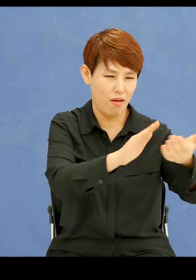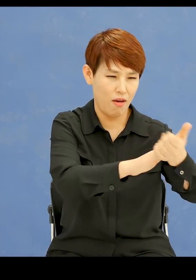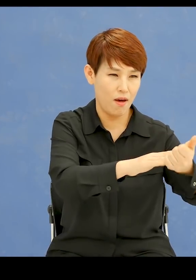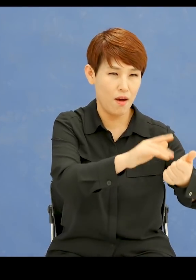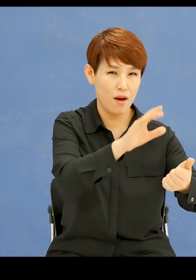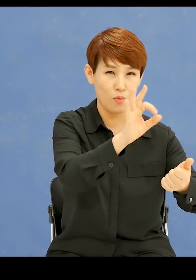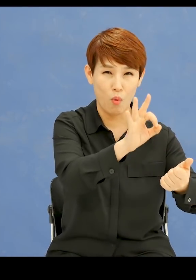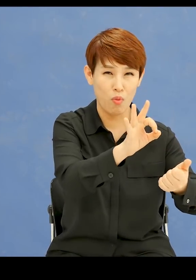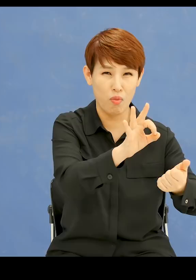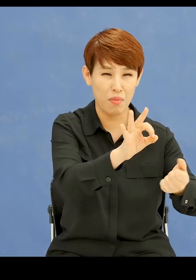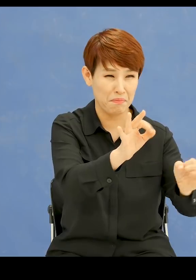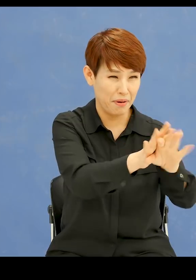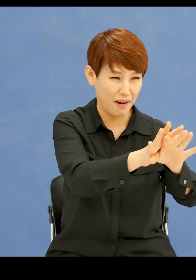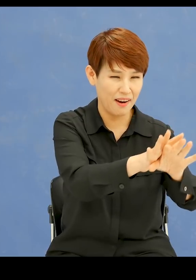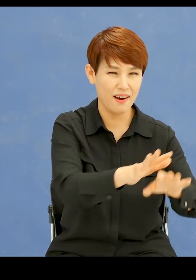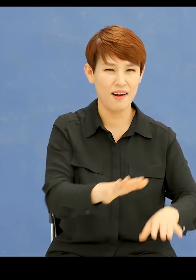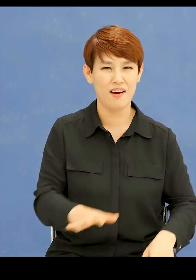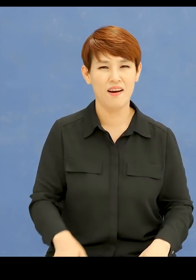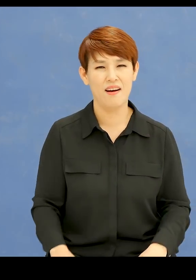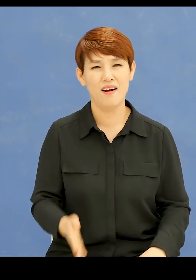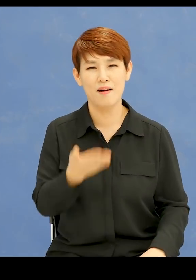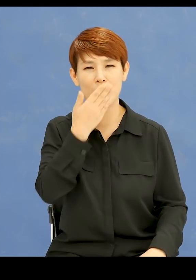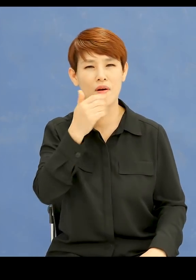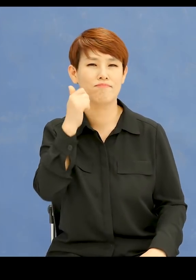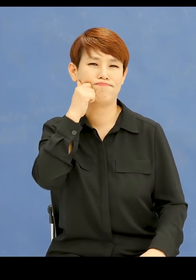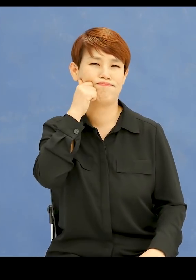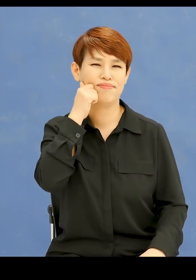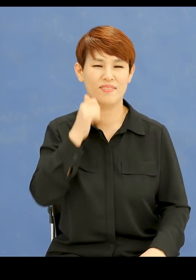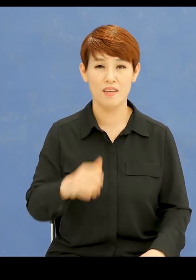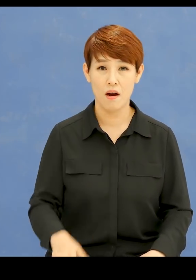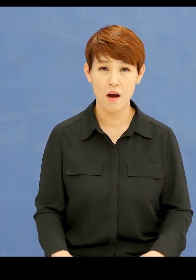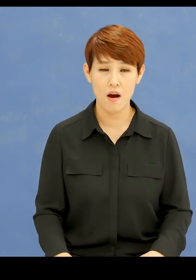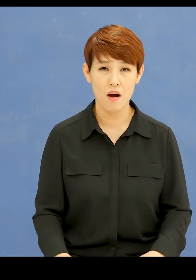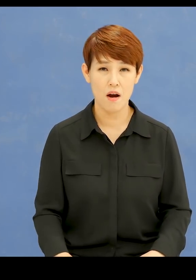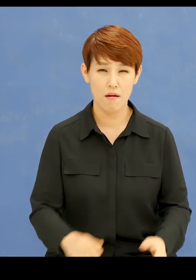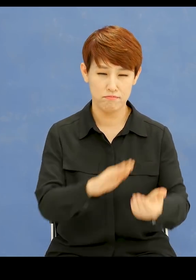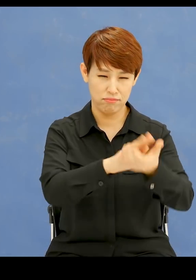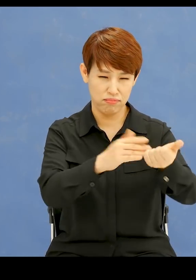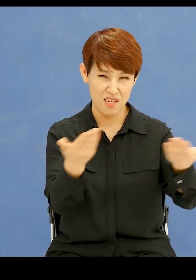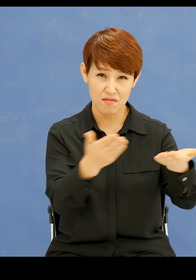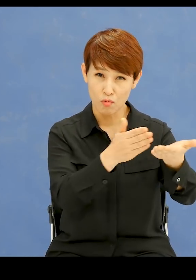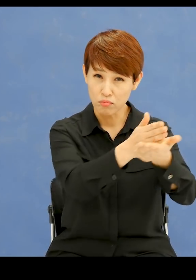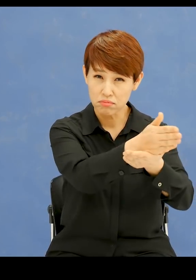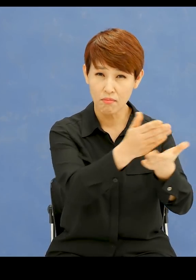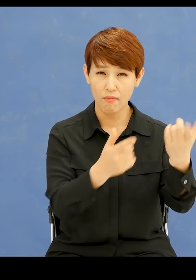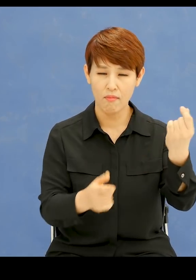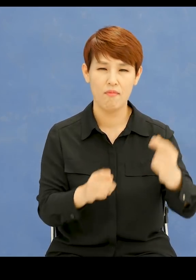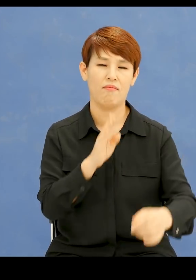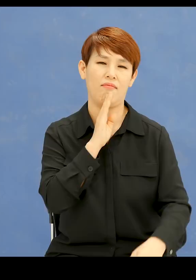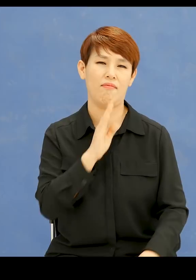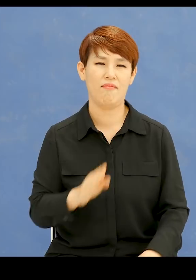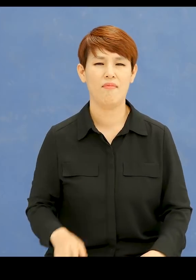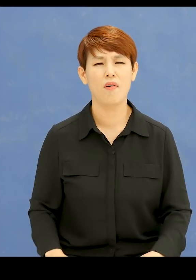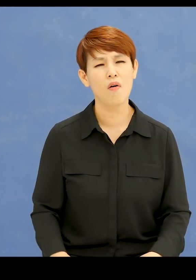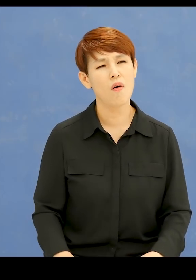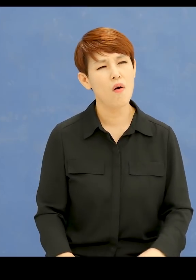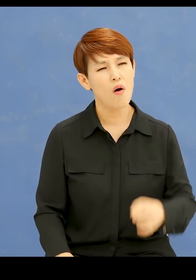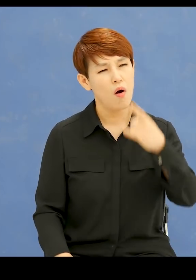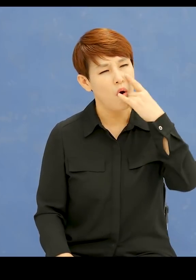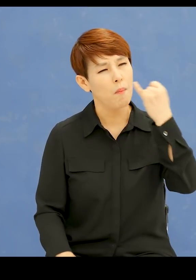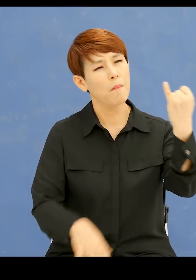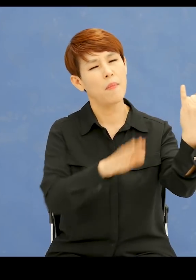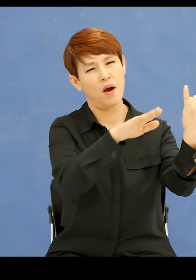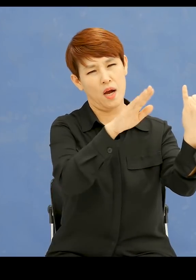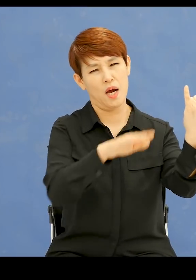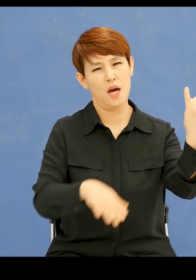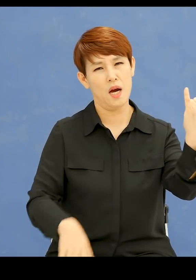이제 또 손가락을 빨아야 되는 그런 상황들이 있었어요. 이거 아예 그냥 생업으로 하셨네요, 이거를. 그래서 제가 어렸을 때 그래서 어머니한테 엄마